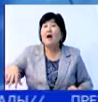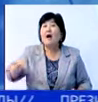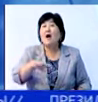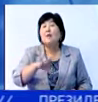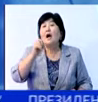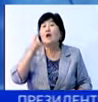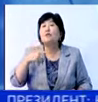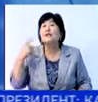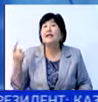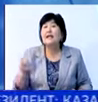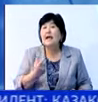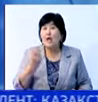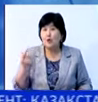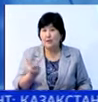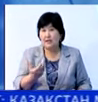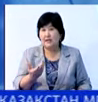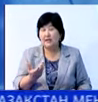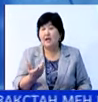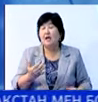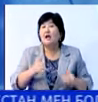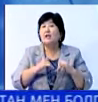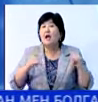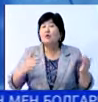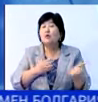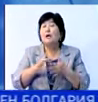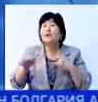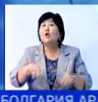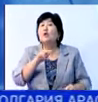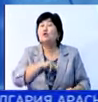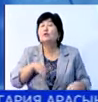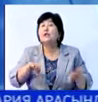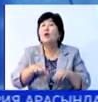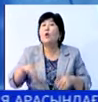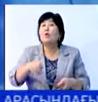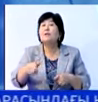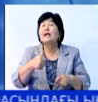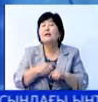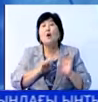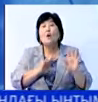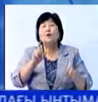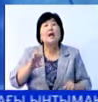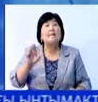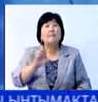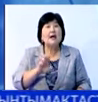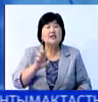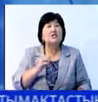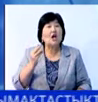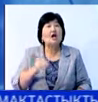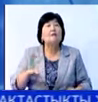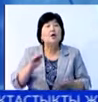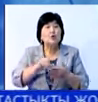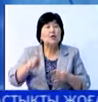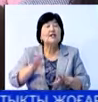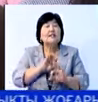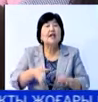аймақтың әлеуметтік экономикалық әлеуетін дамыту бағытында атқарылатын жұмыстар жайында облыс әкімінің орынбасары Бақытша қанып журналистерге